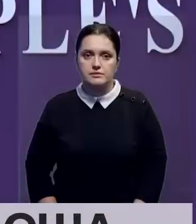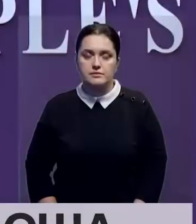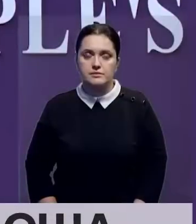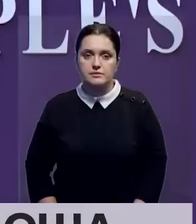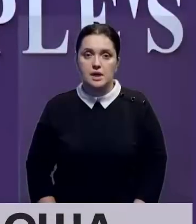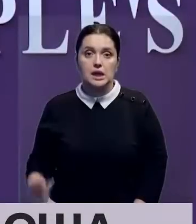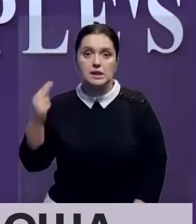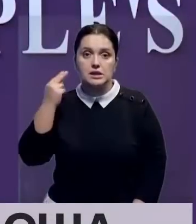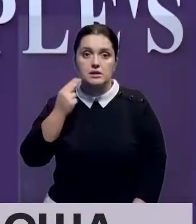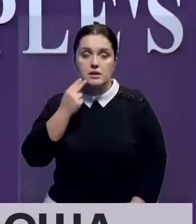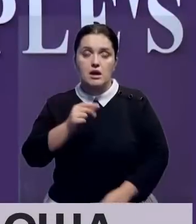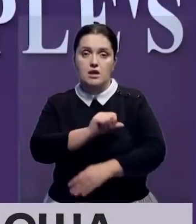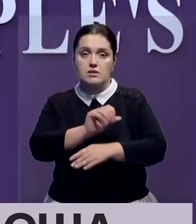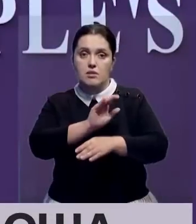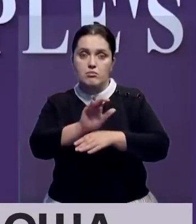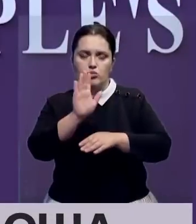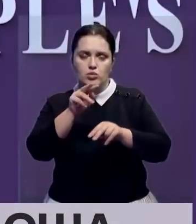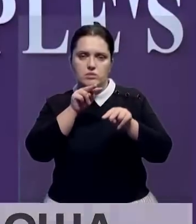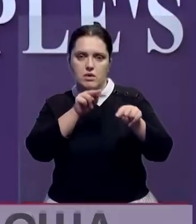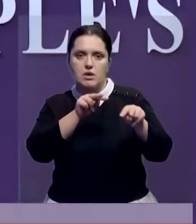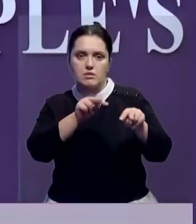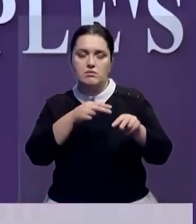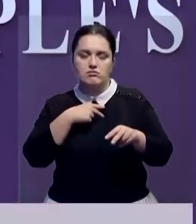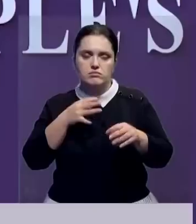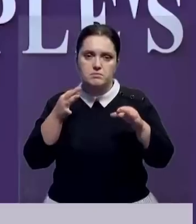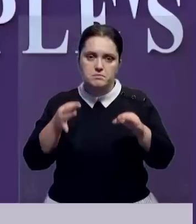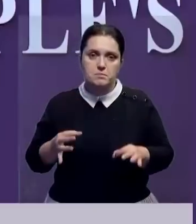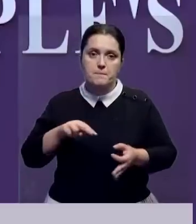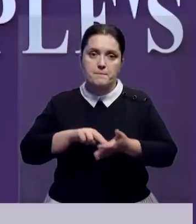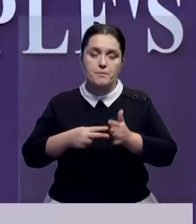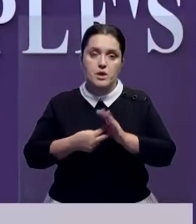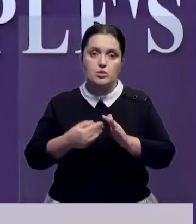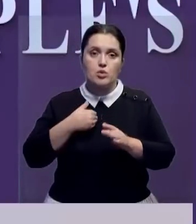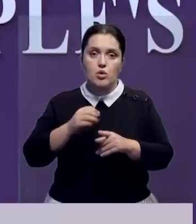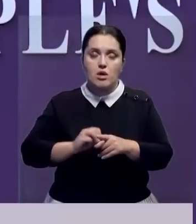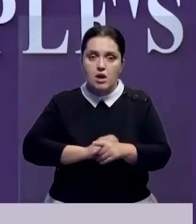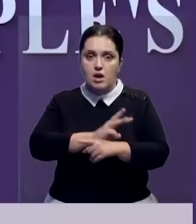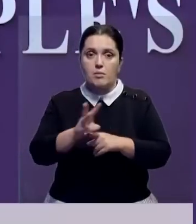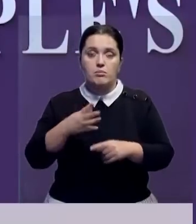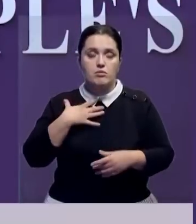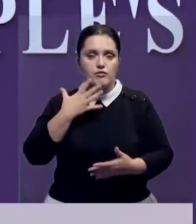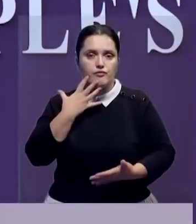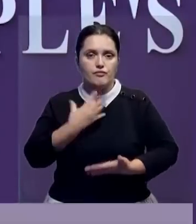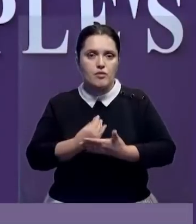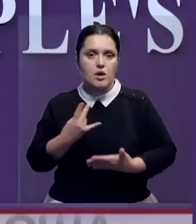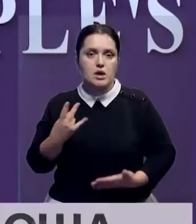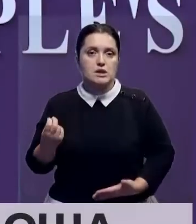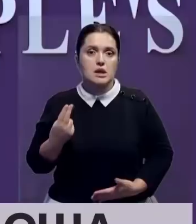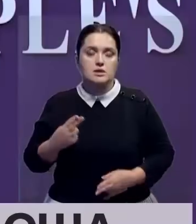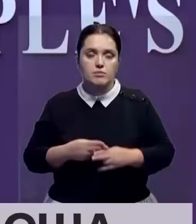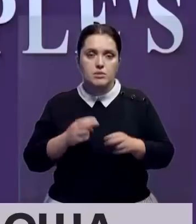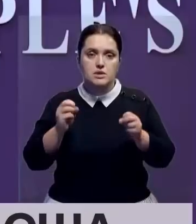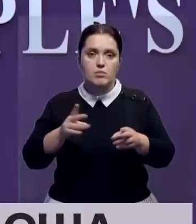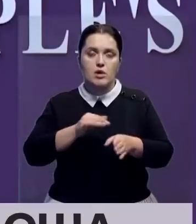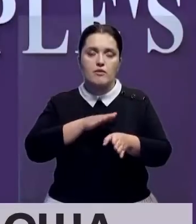Осуществление Китаем экспортного контроля является разумным и целесообразным с целью обеспечения национальной безопасности и лучшего